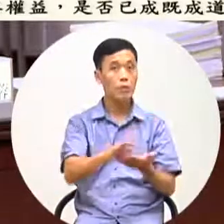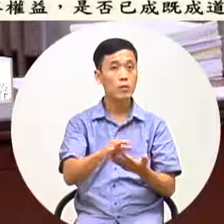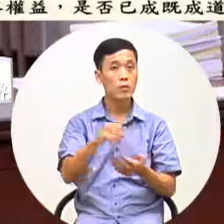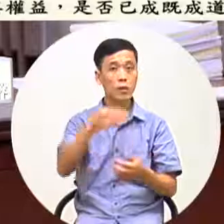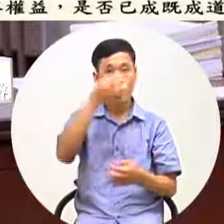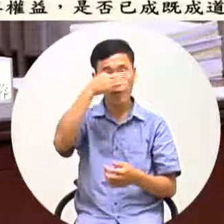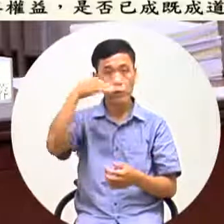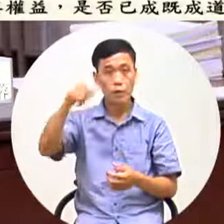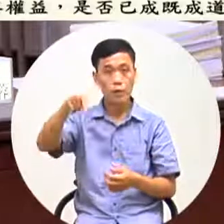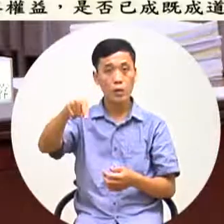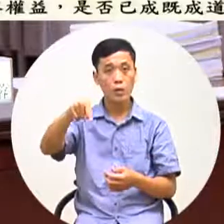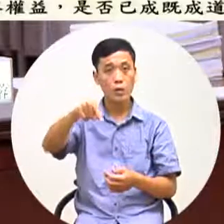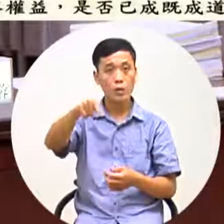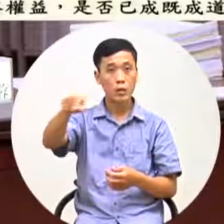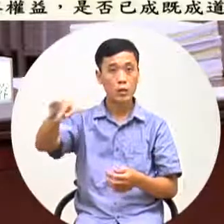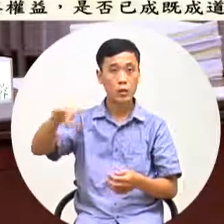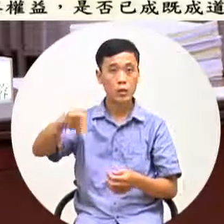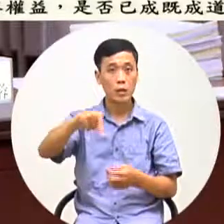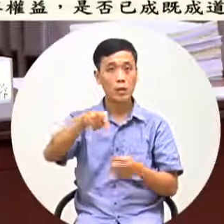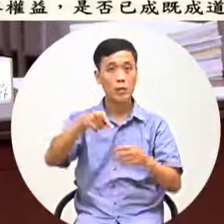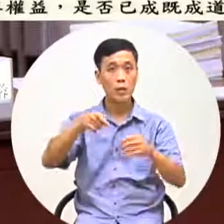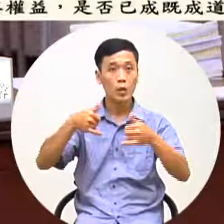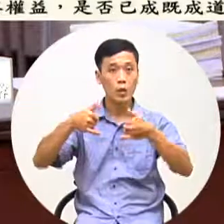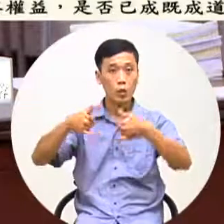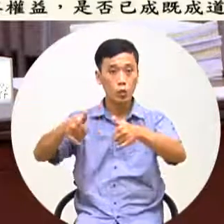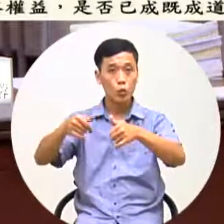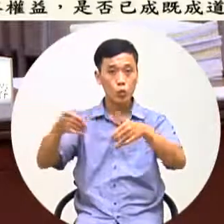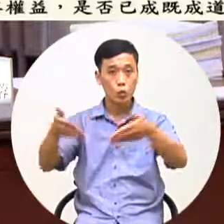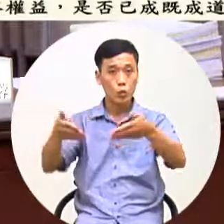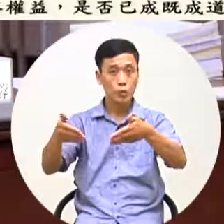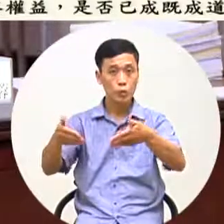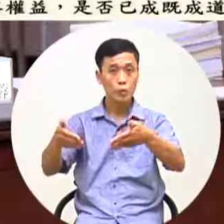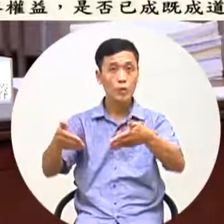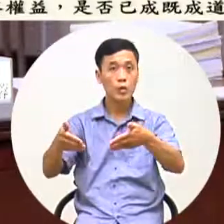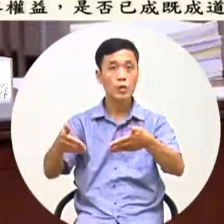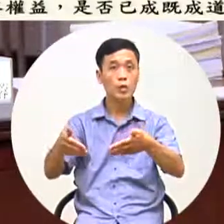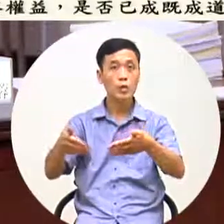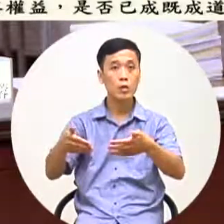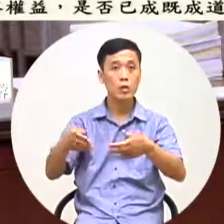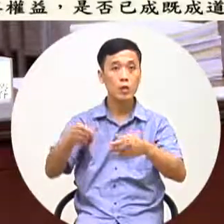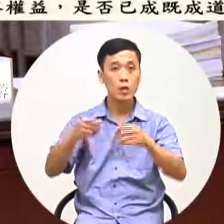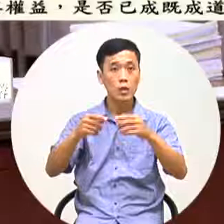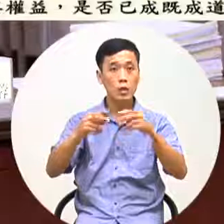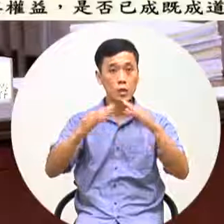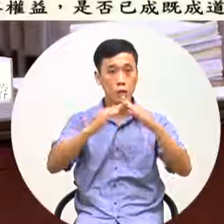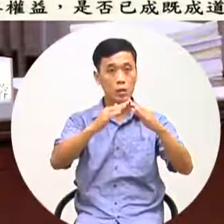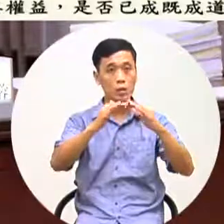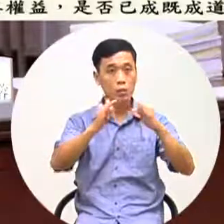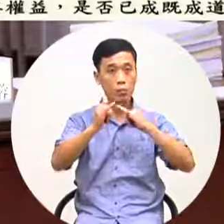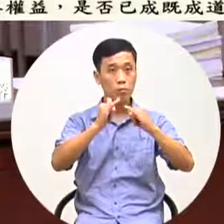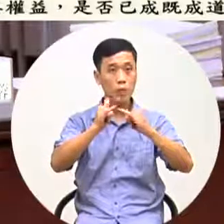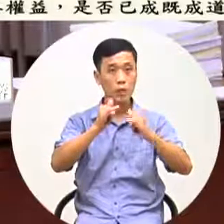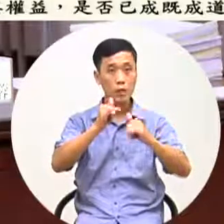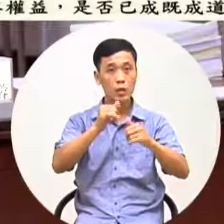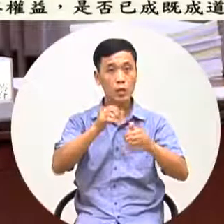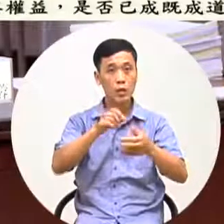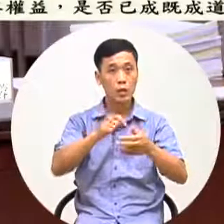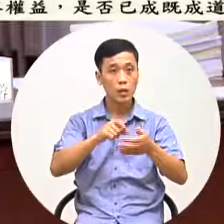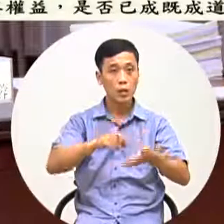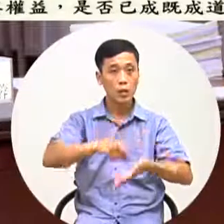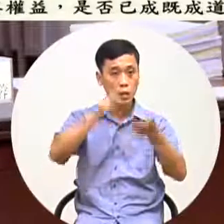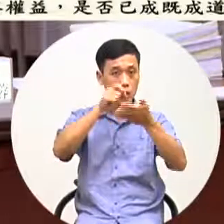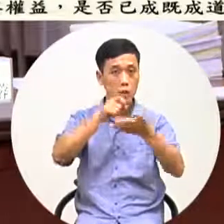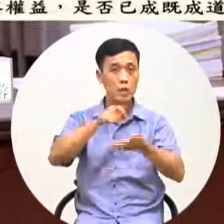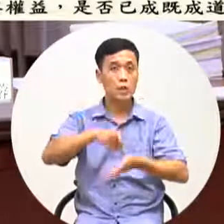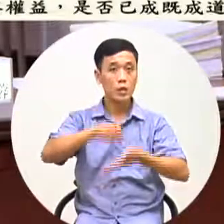开发开辟了后咧，哦，啊，有市民的申请，哦，遐有几条路要来开发。哦，啊，是唔是？哦，会